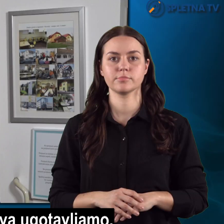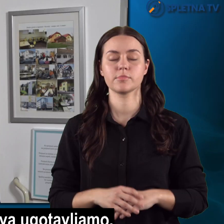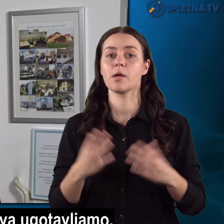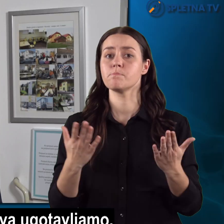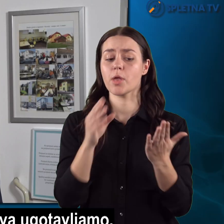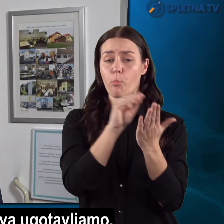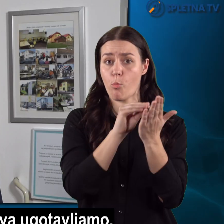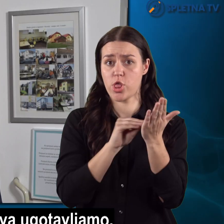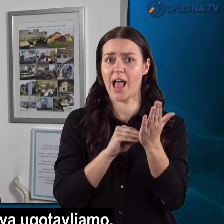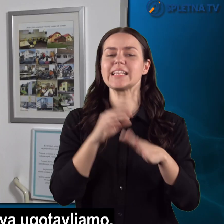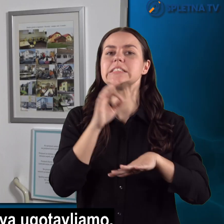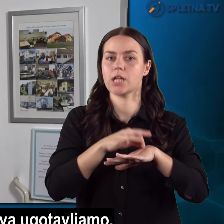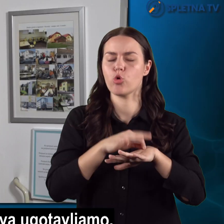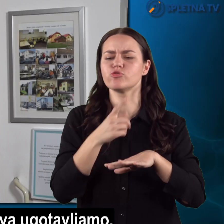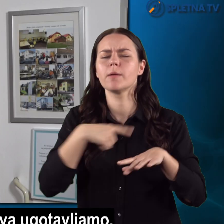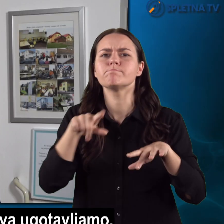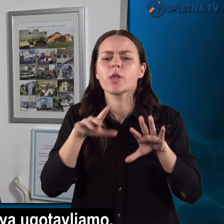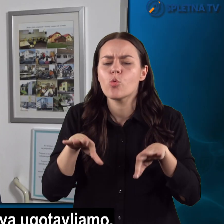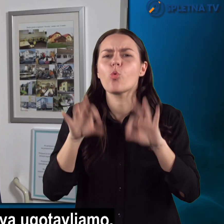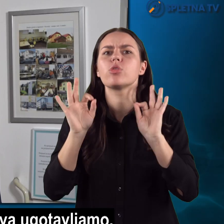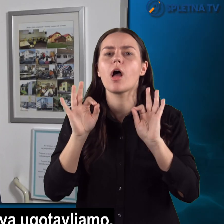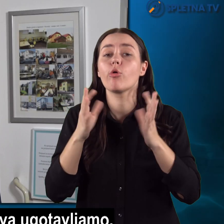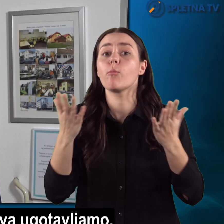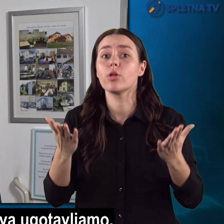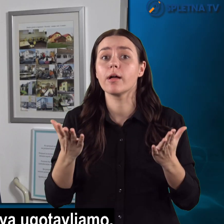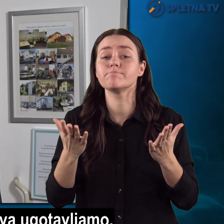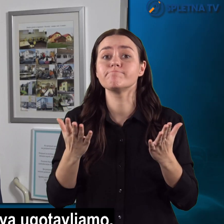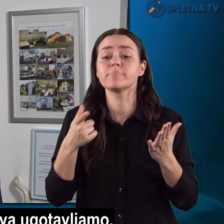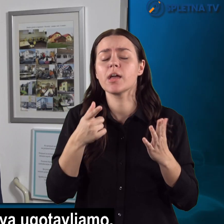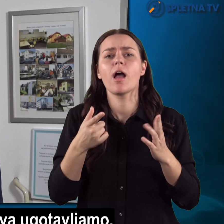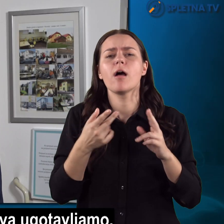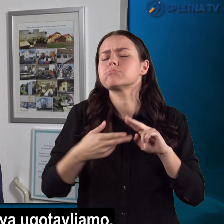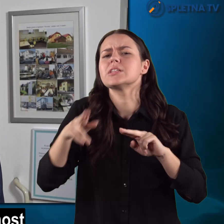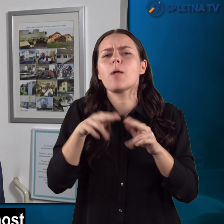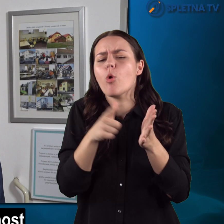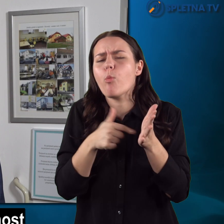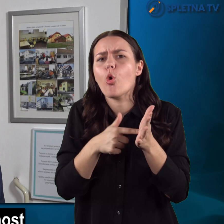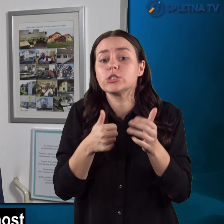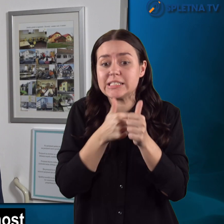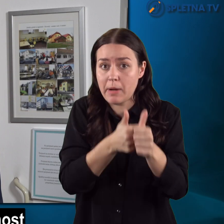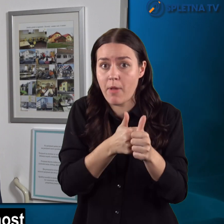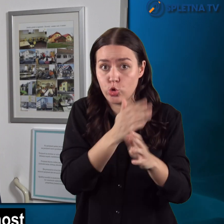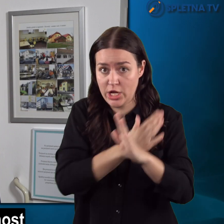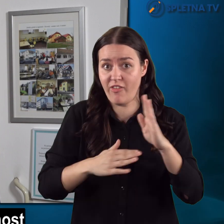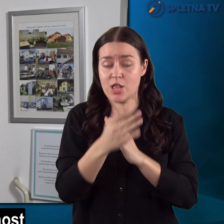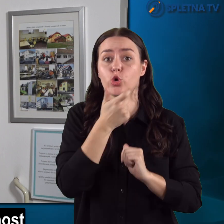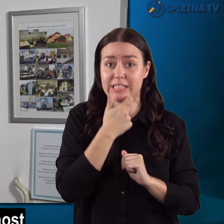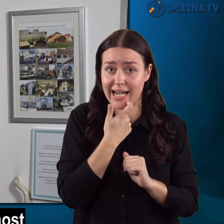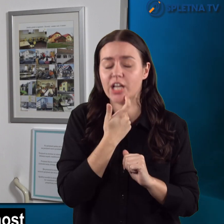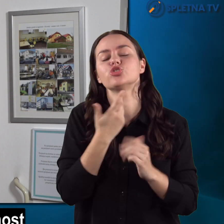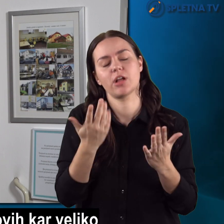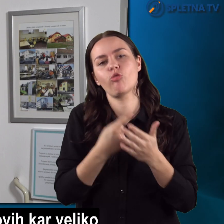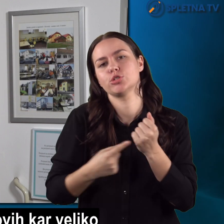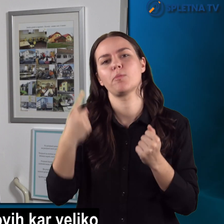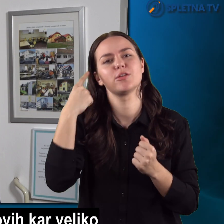Po podatkih zdravstva ugotavljamo, da je najbolj pogosta spremljajoča invalidnost starejših ravno izguba